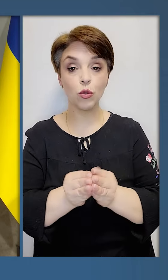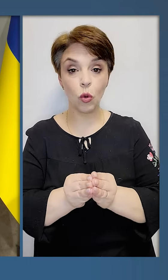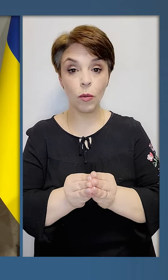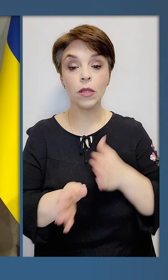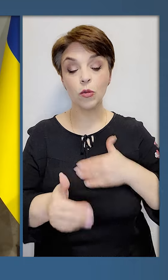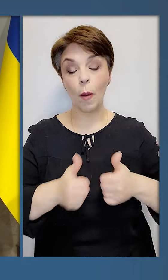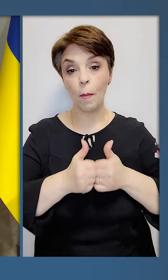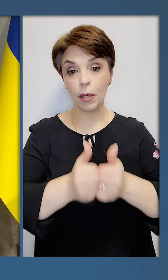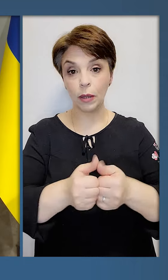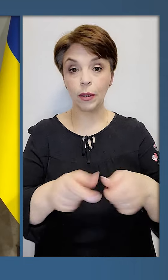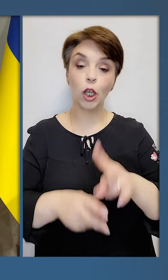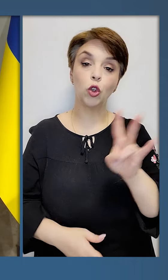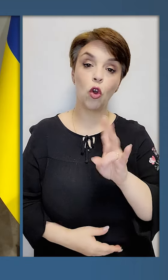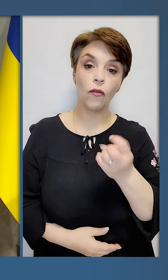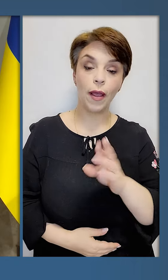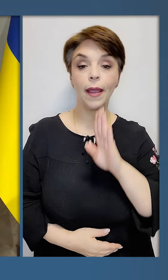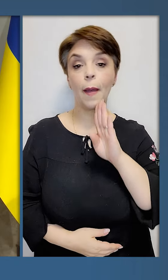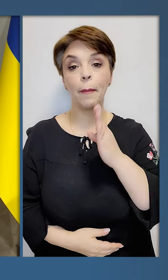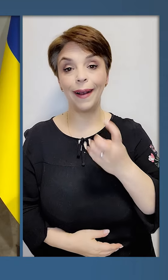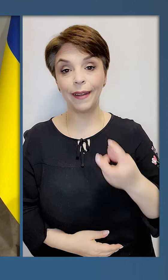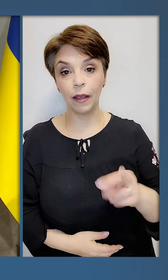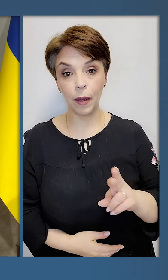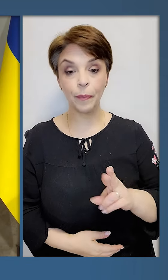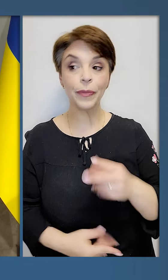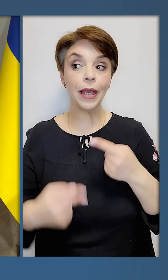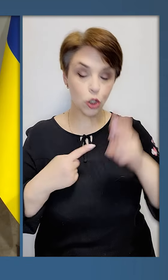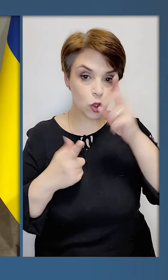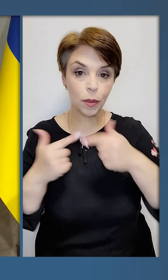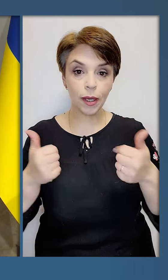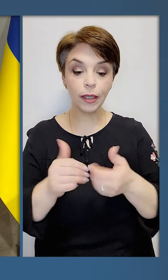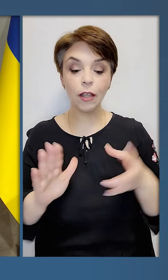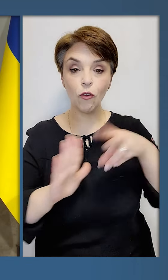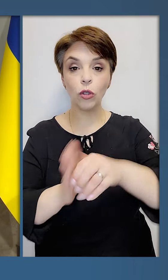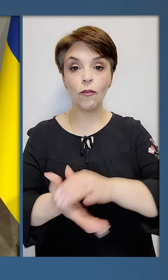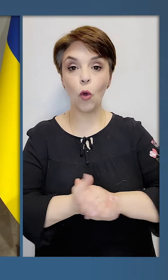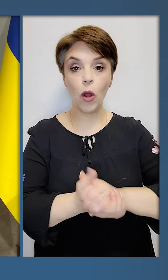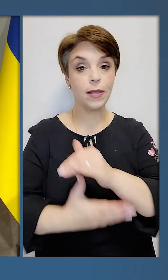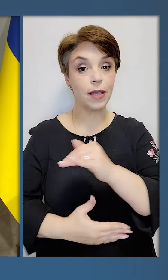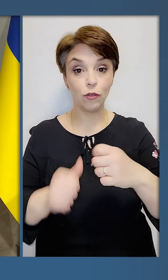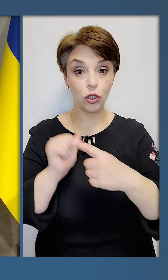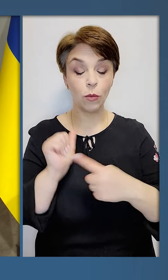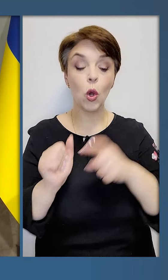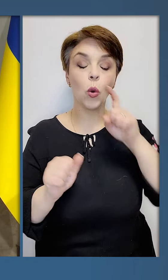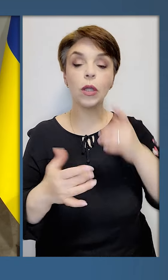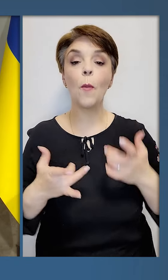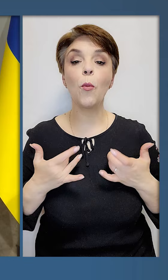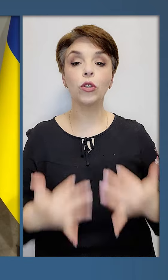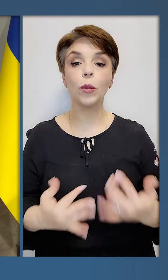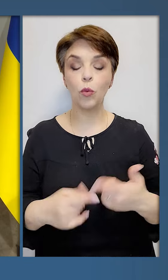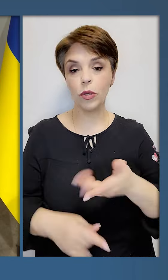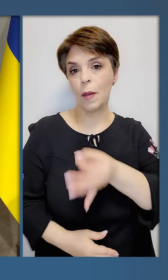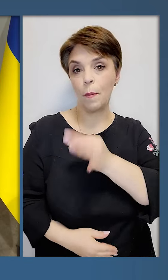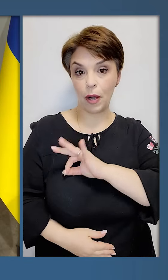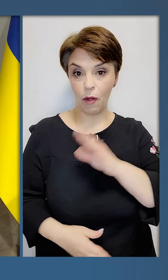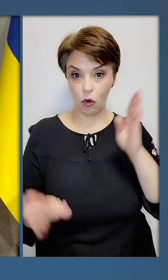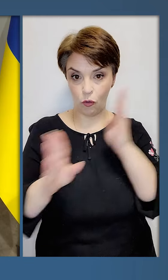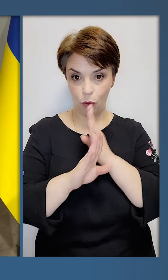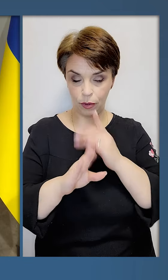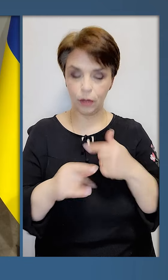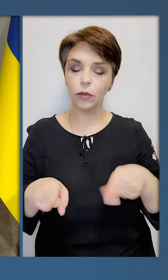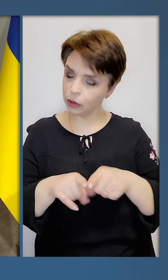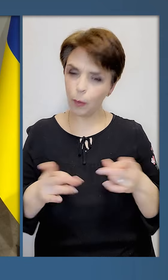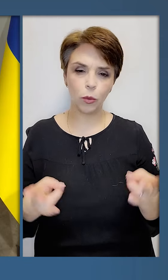з нашими партнерами, такими як Норвегія, Бельгія і іншими країнами, які входять до коаліції F-16, тому що Україна потребує цю перевагу у повітрі так